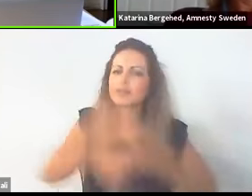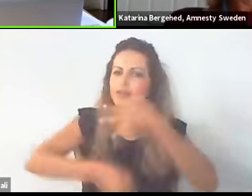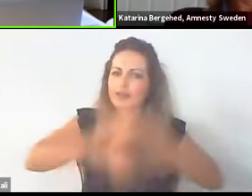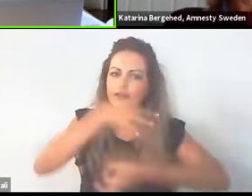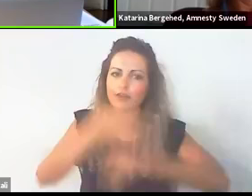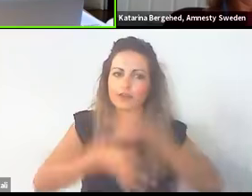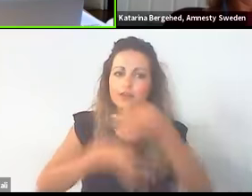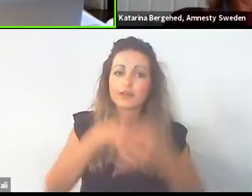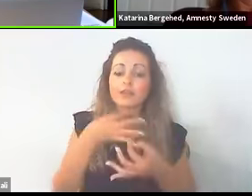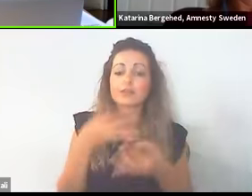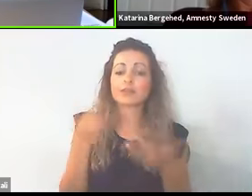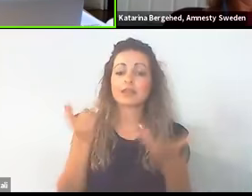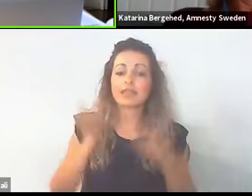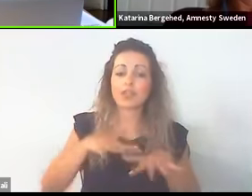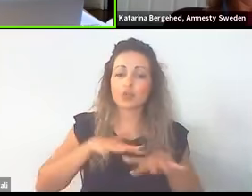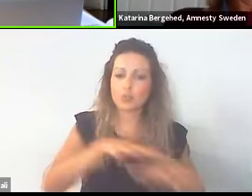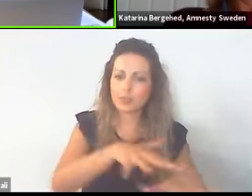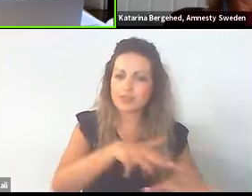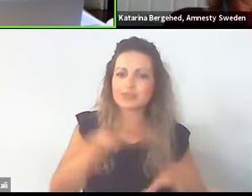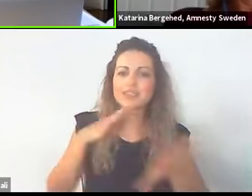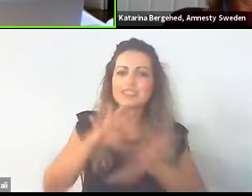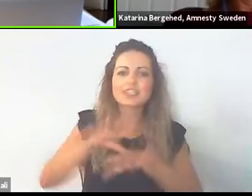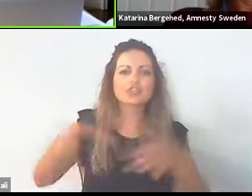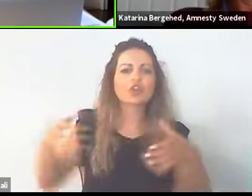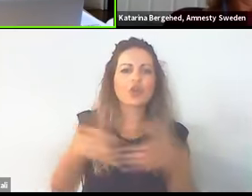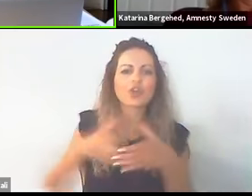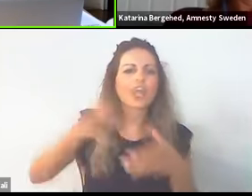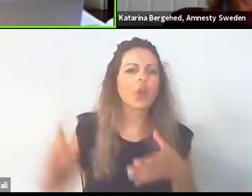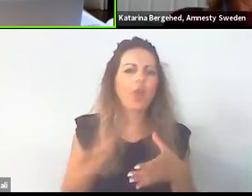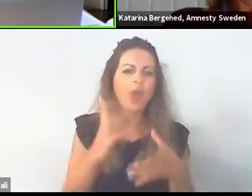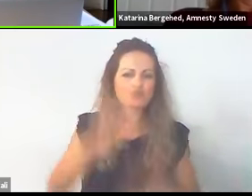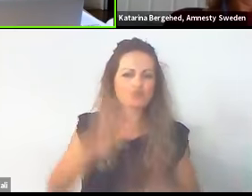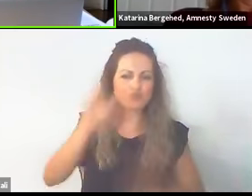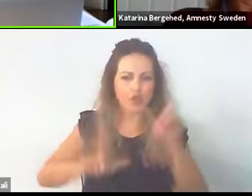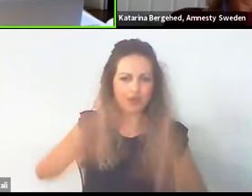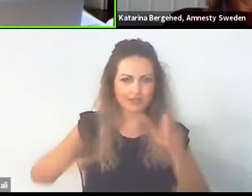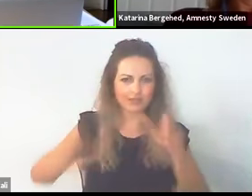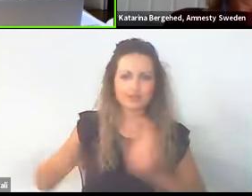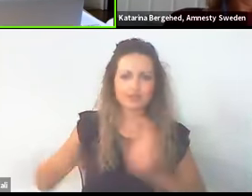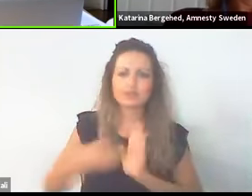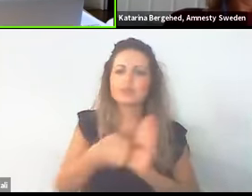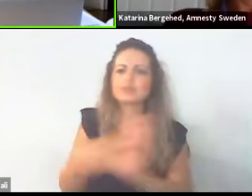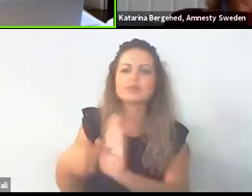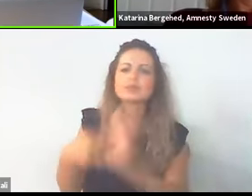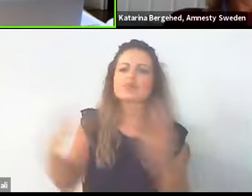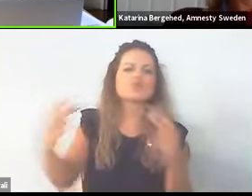κινητοποιήσεων στις συλλογικότητες της κοινωνίας των πολιτών, για τη δυναμική που αυτές